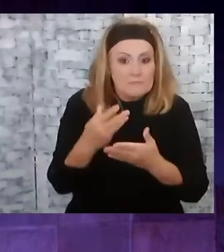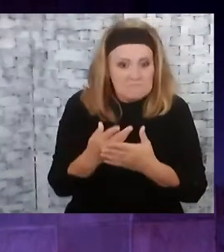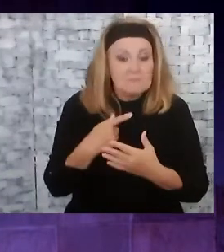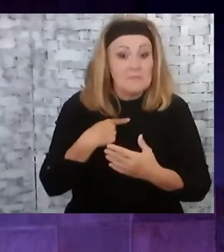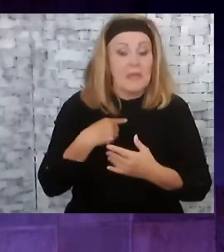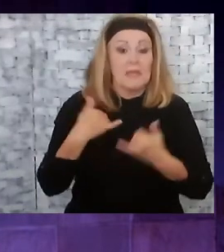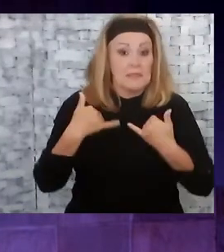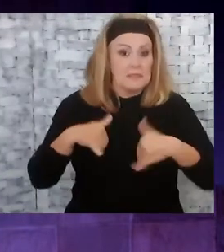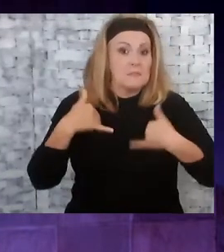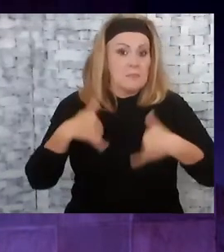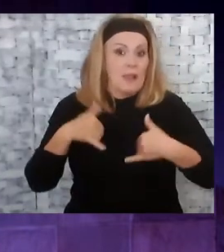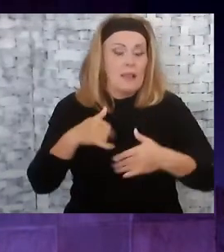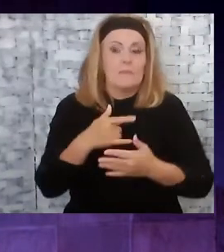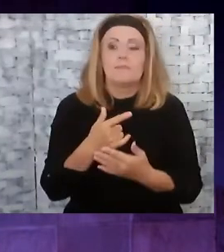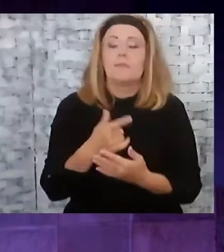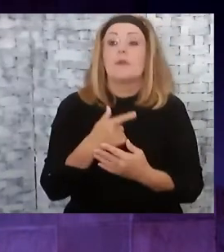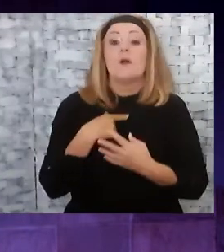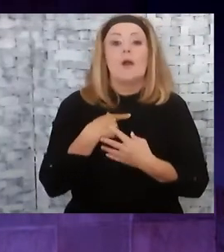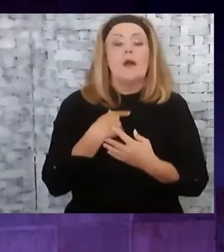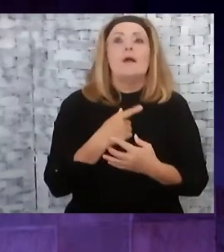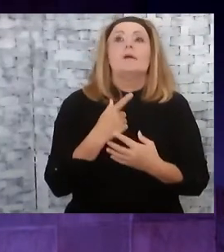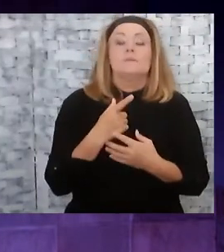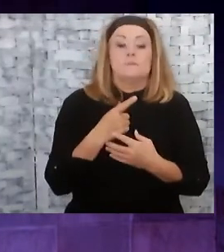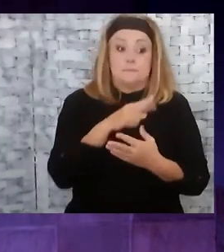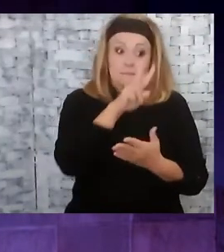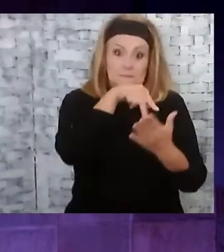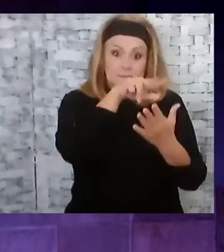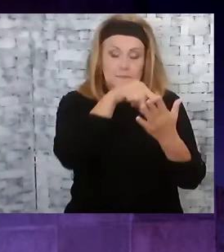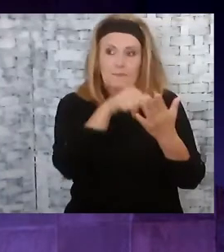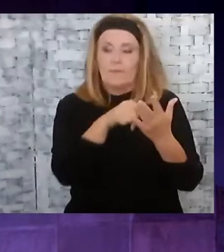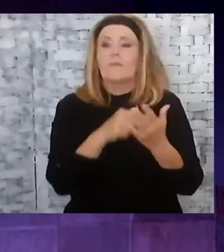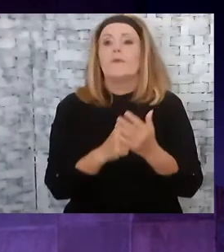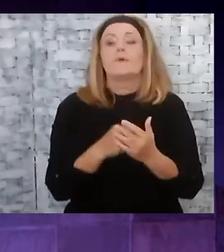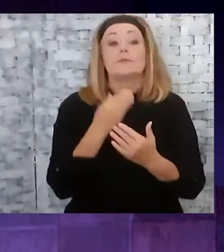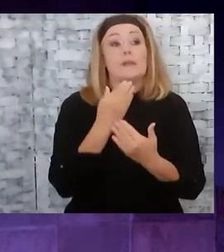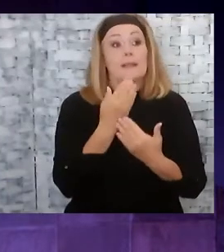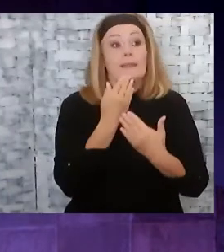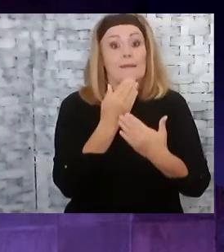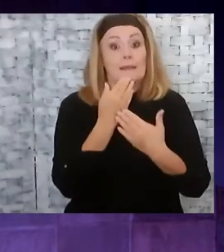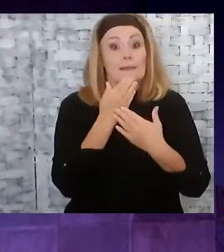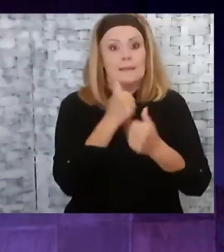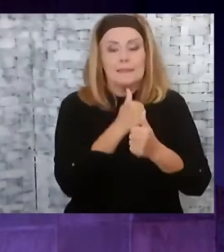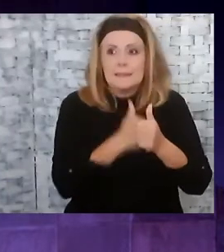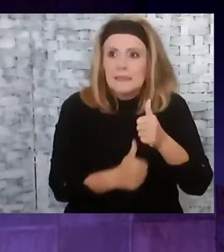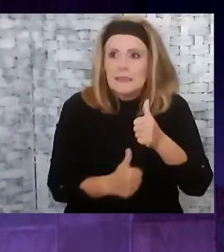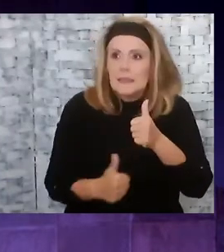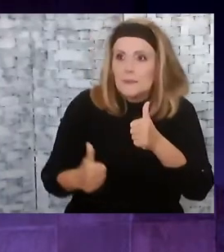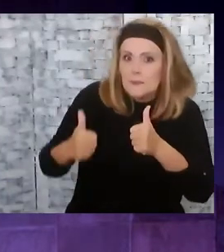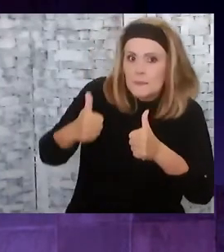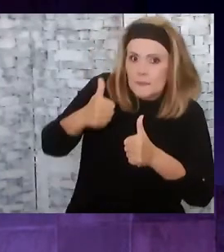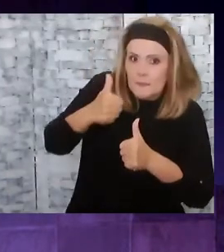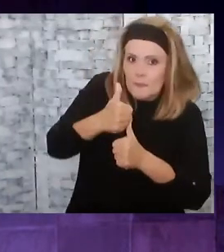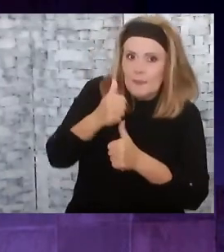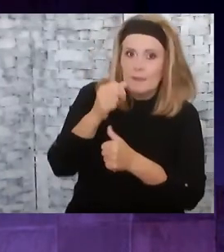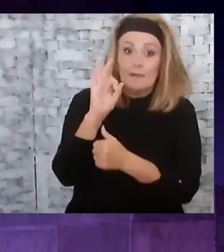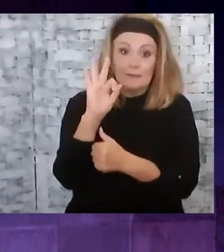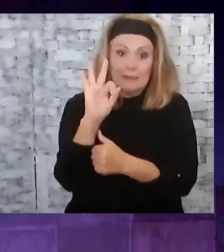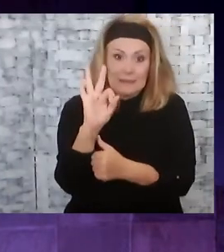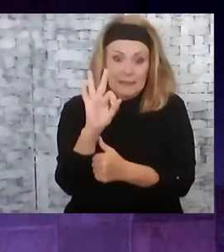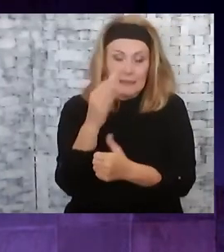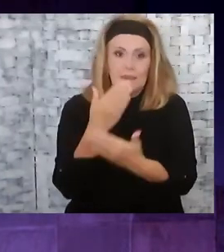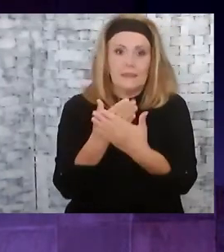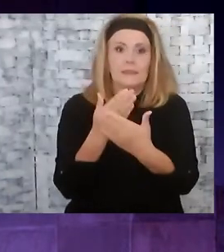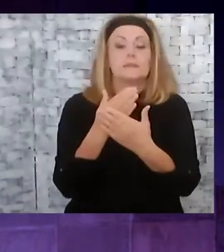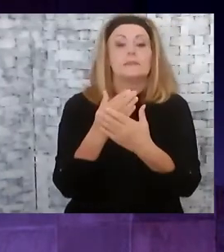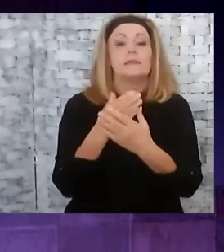net die seniorspelers van die eerste span uitsonder, veral 3 leerlinge, Gerard van Rensburg,